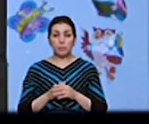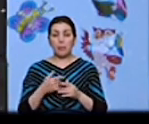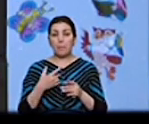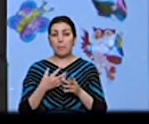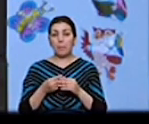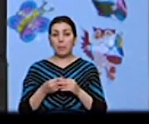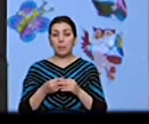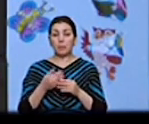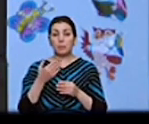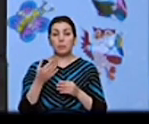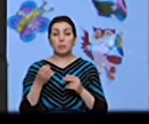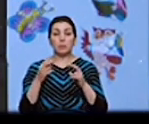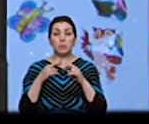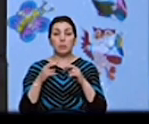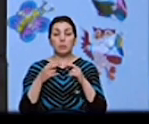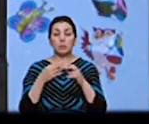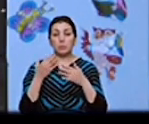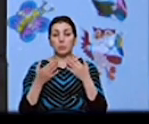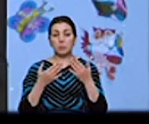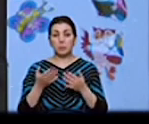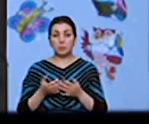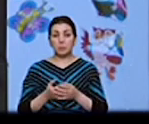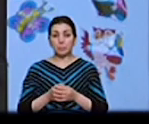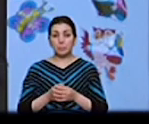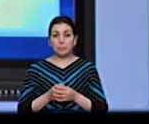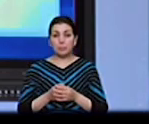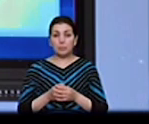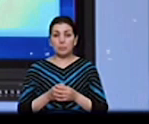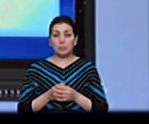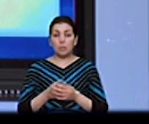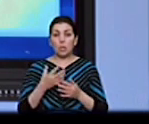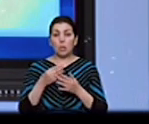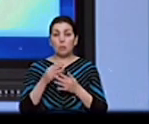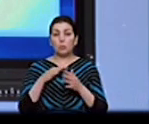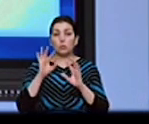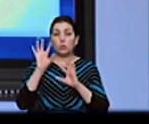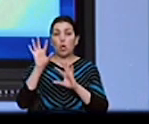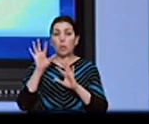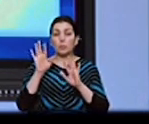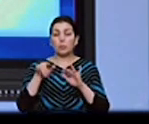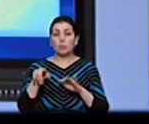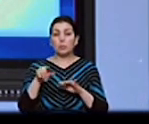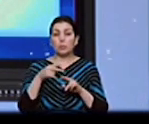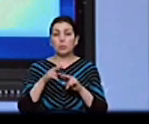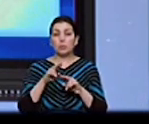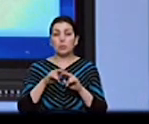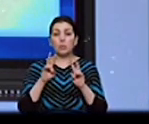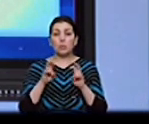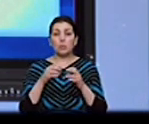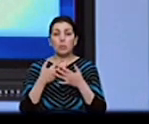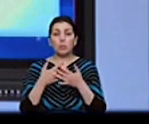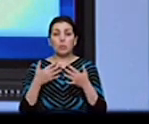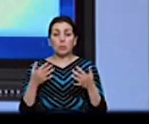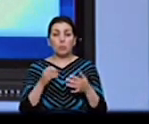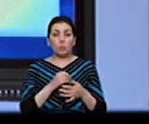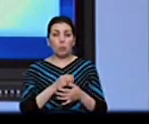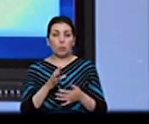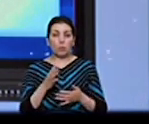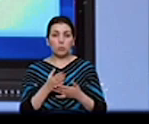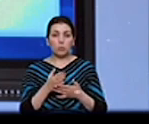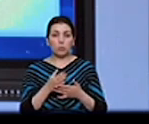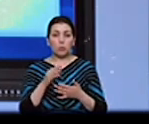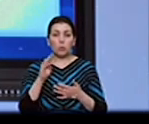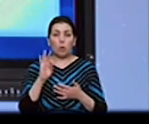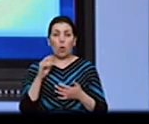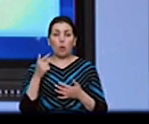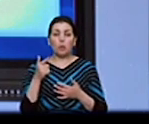Keling, birgalikda ularni yana bir bora ko'zdan kechiramiz. O'lkamiz tog'lardagi hayvonot dunyosi ham boydir.